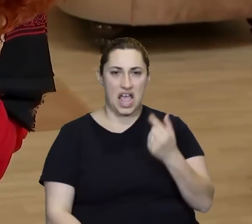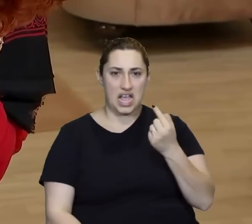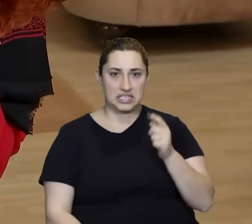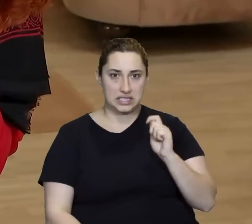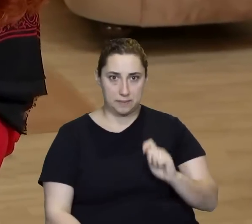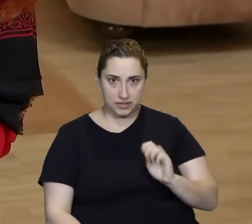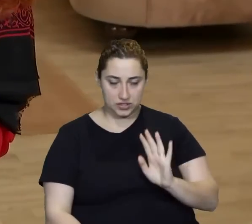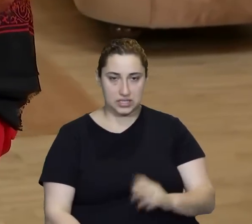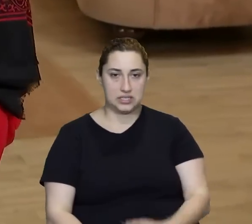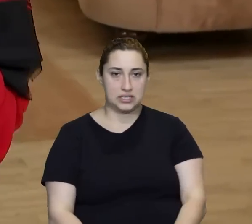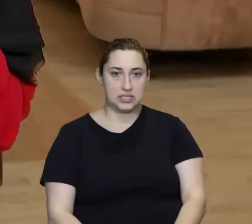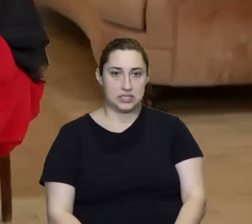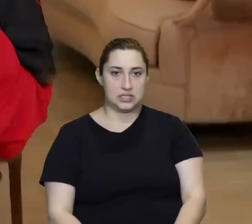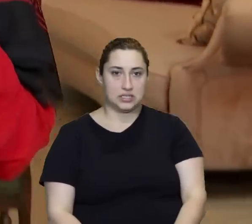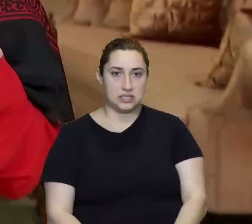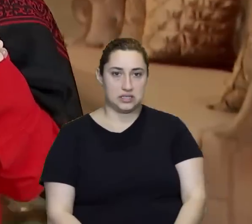Azaltacağız.